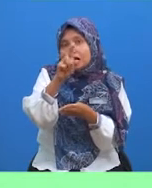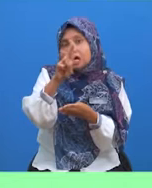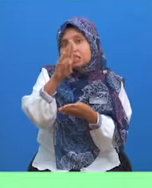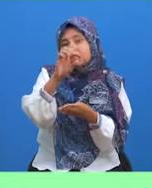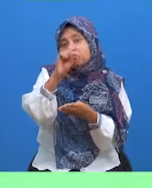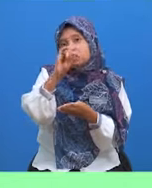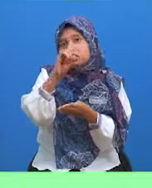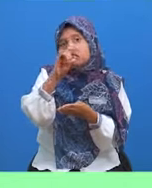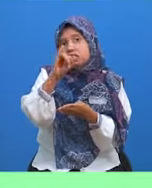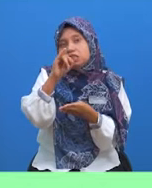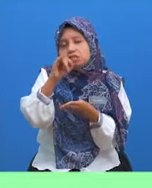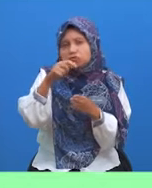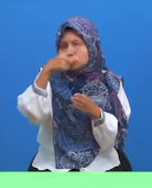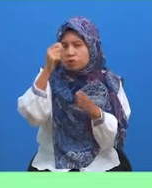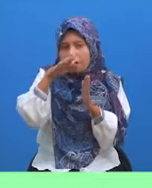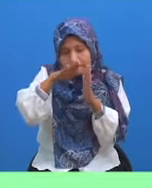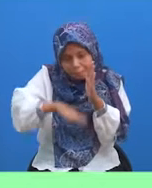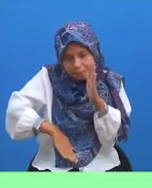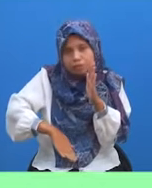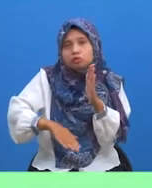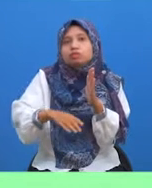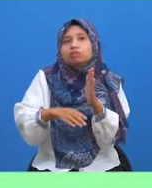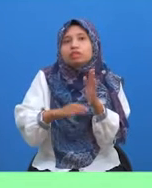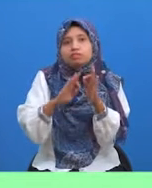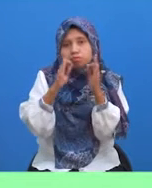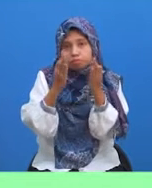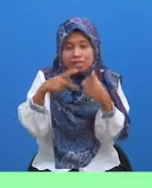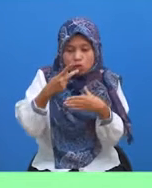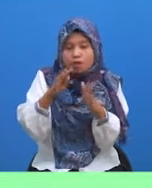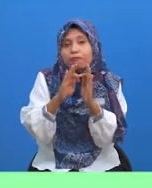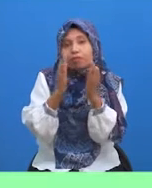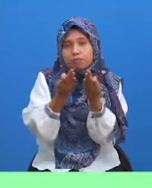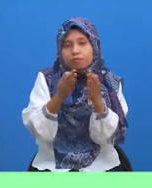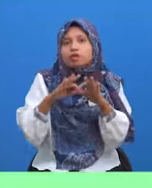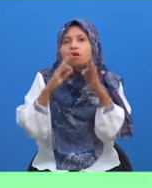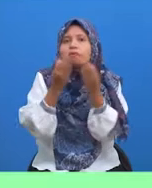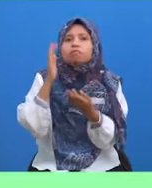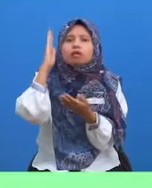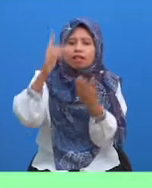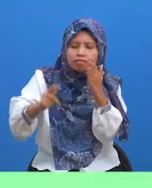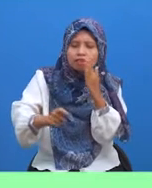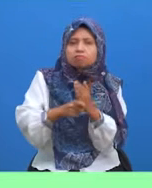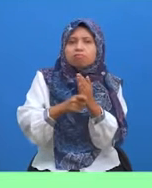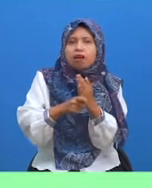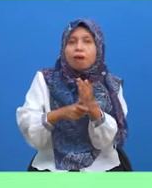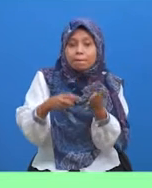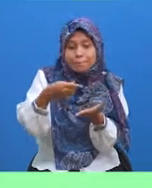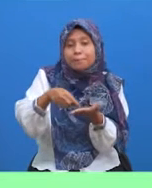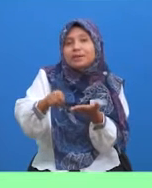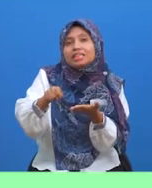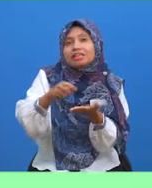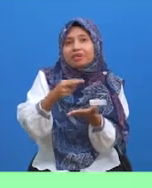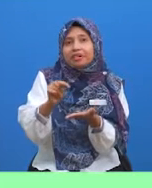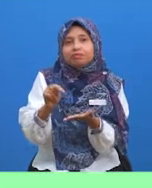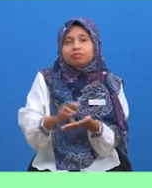kos pengeluaran firma firma akan menambahkan penawaran kelok